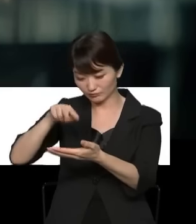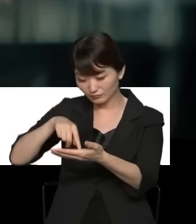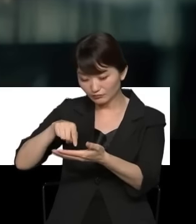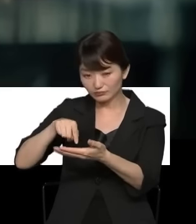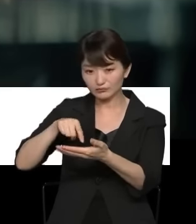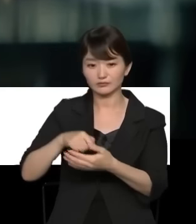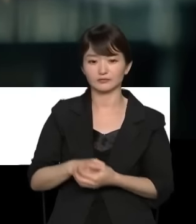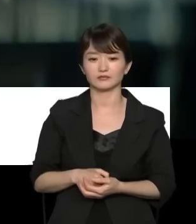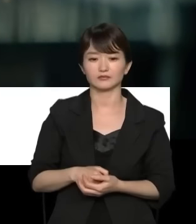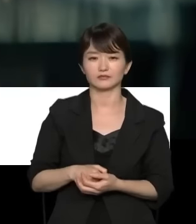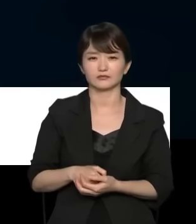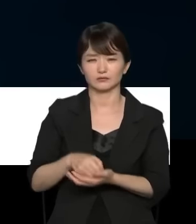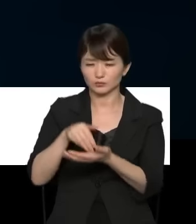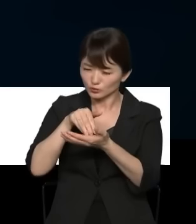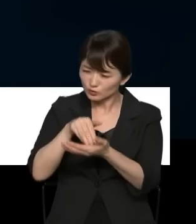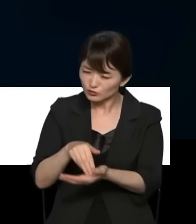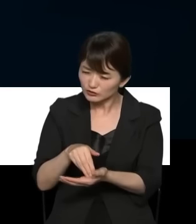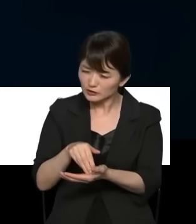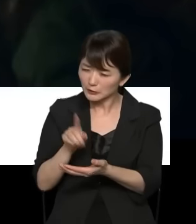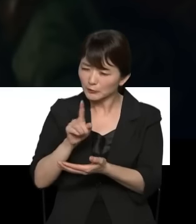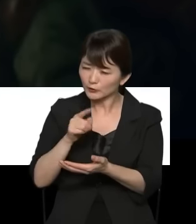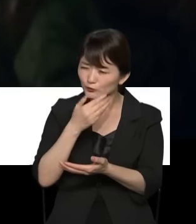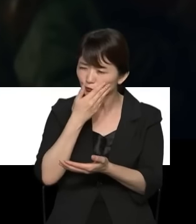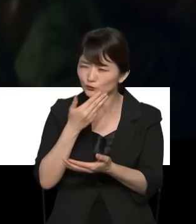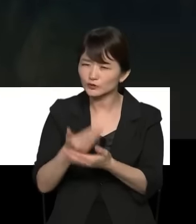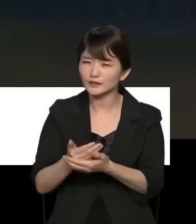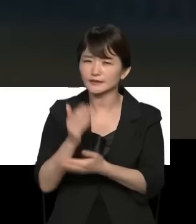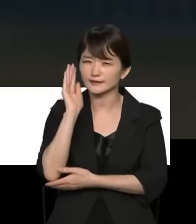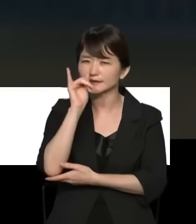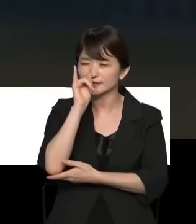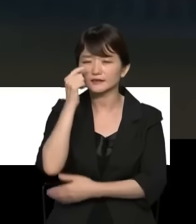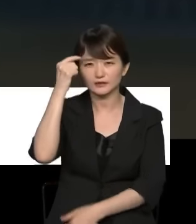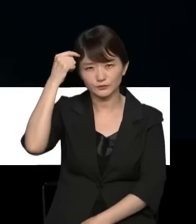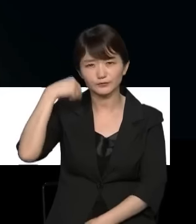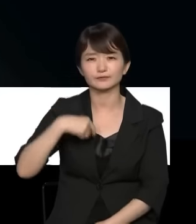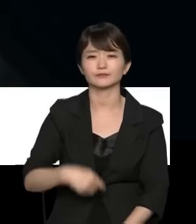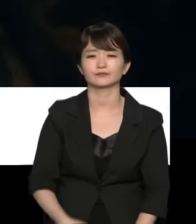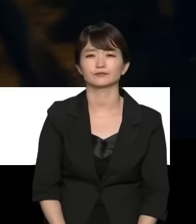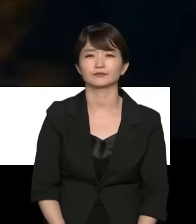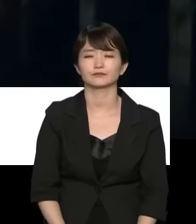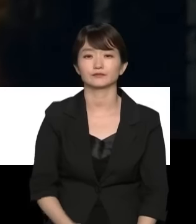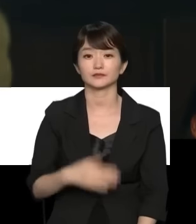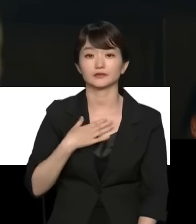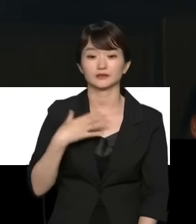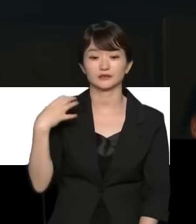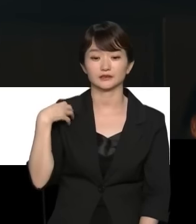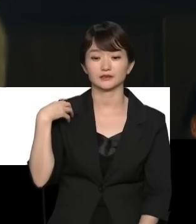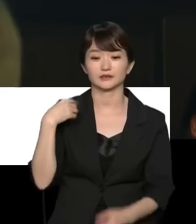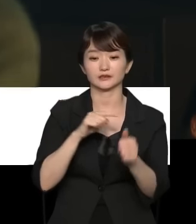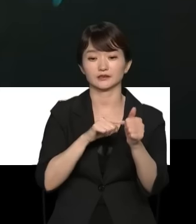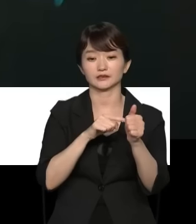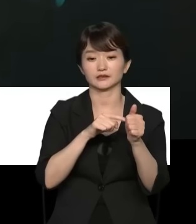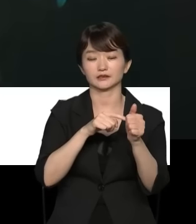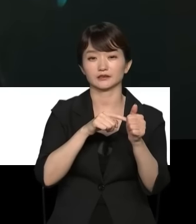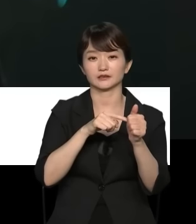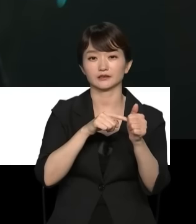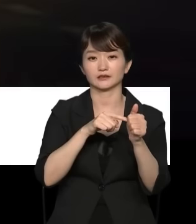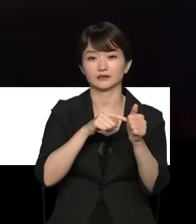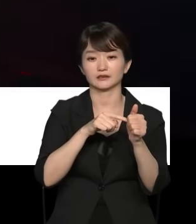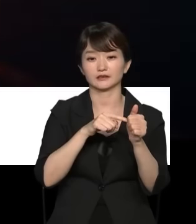묵직한 한방이 있는 영화가 아닌가 뭐 이런 생각이 들었어요. 그리고 제가 맡은 역할이 정인우